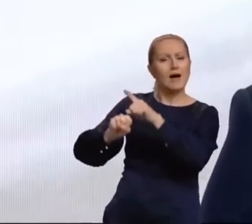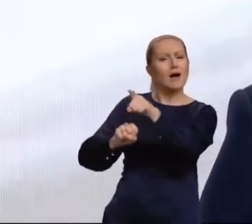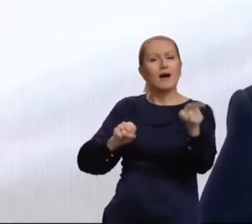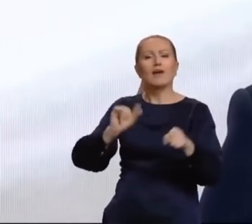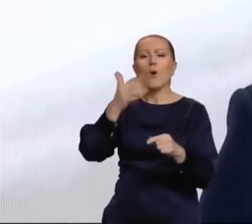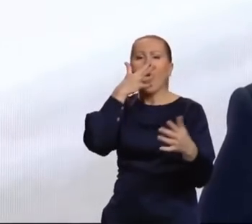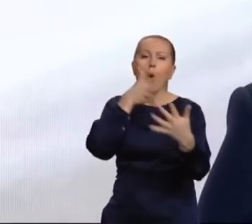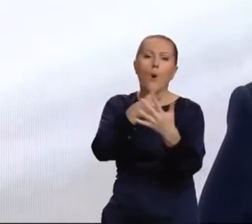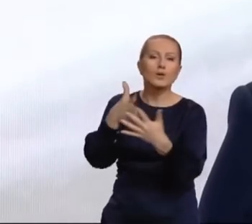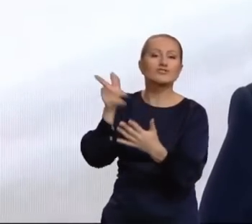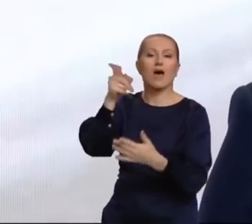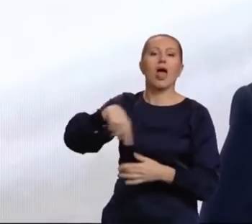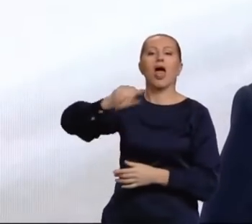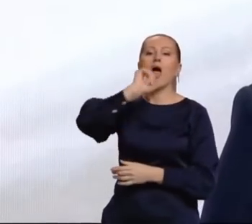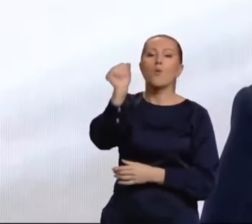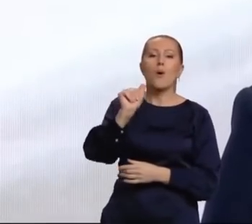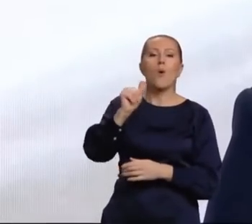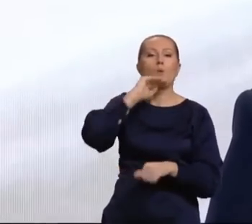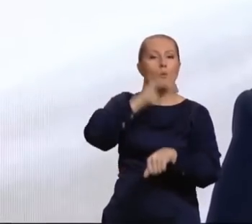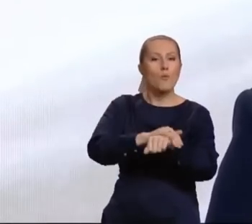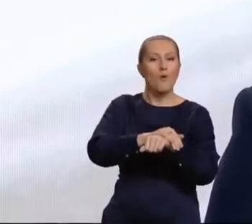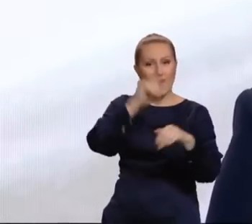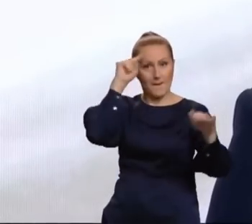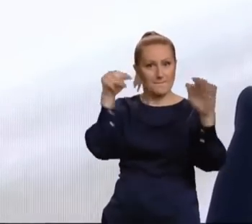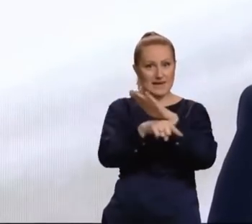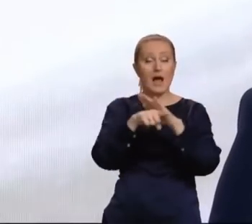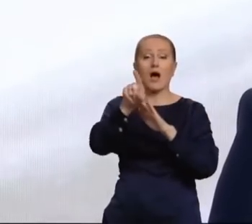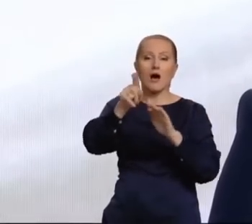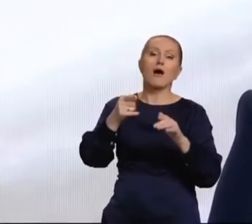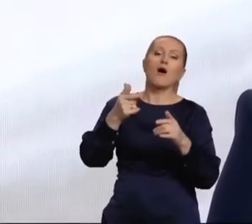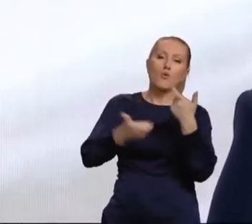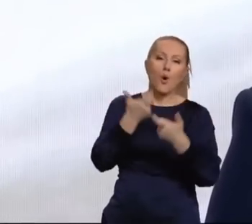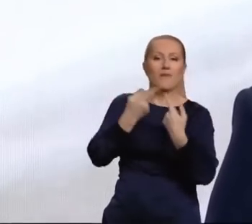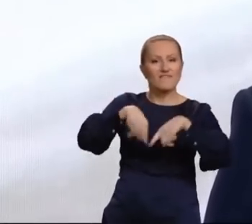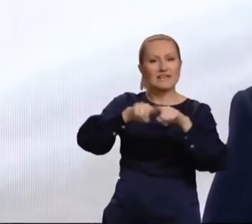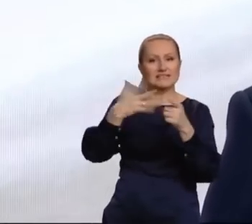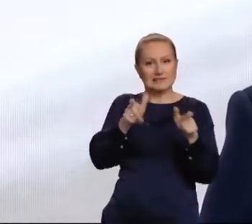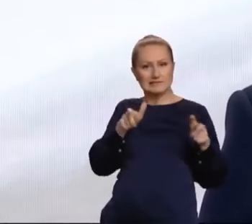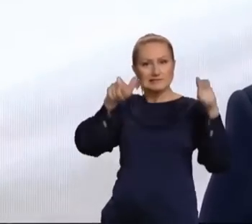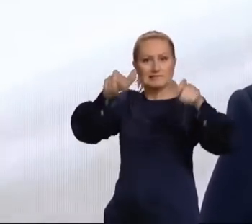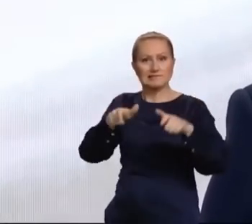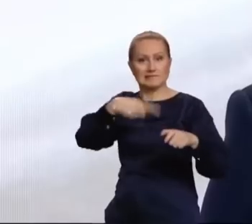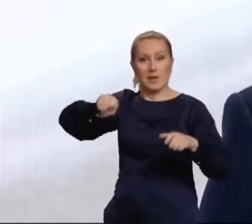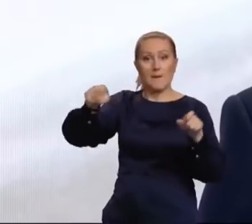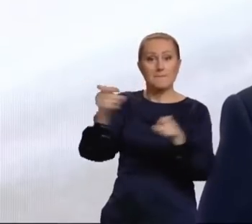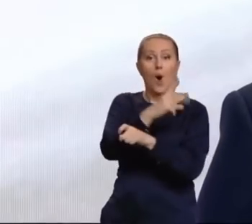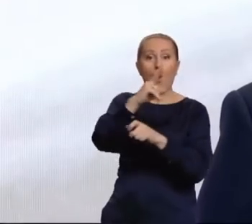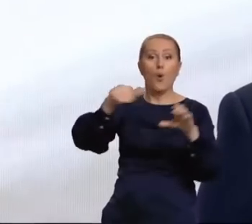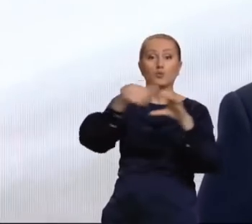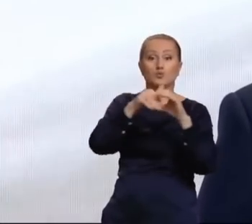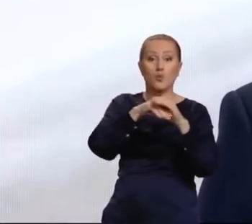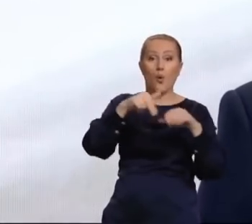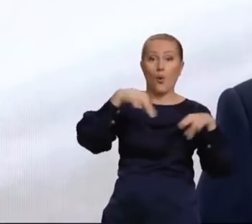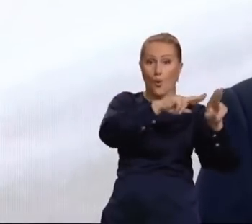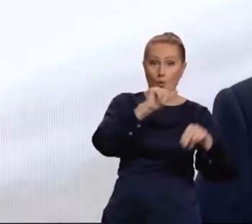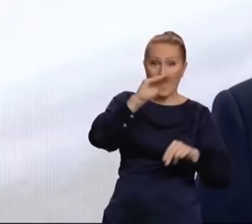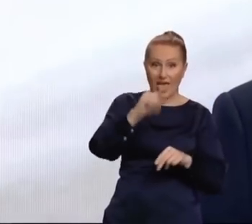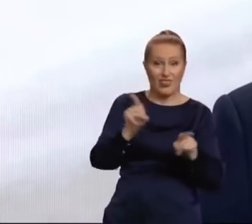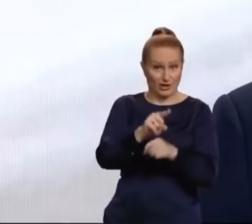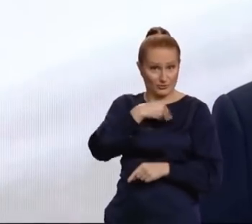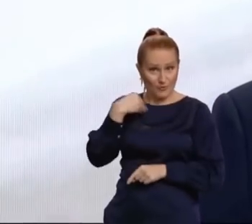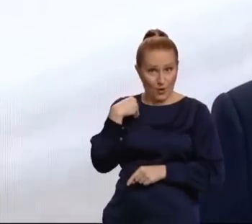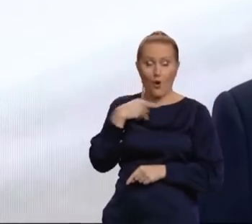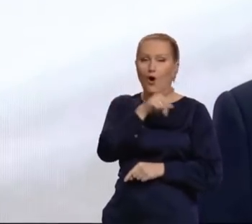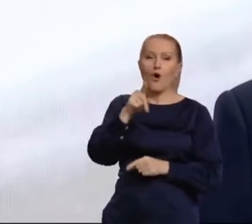kontekście Europejski Pakt Migracyjny, który przewiduje mechanizm przymusowego przyjmowania przez państwa Unii, w tym Polskę, nieokreślonej dziś jasno